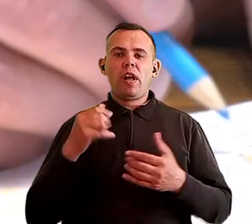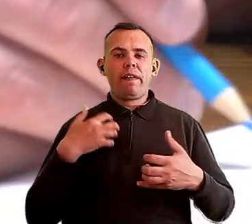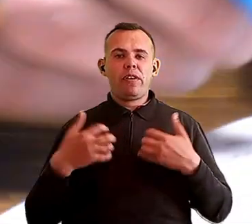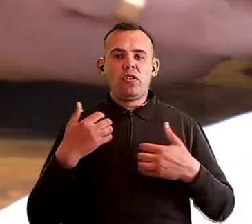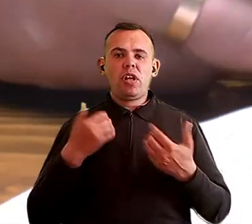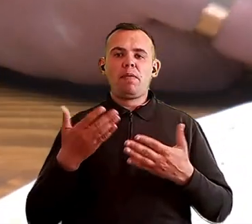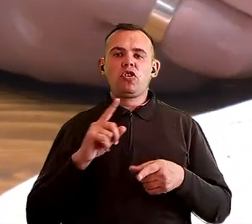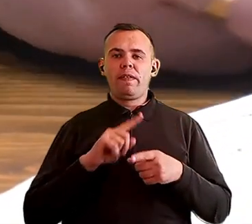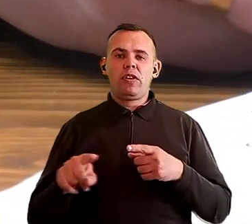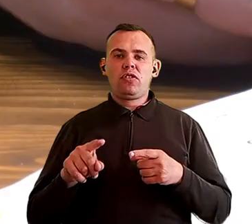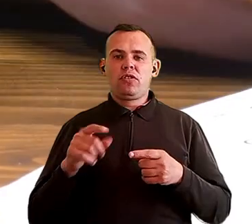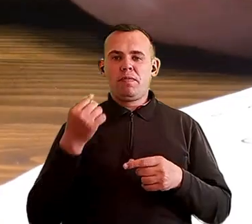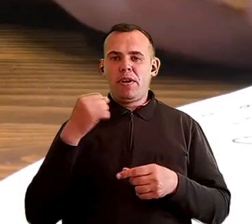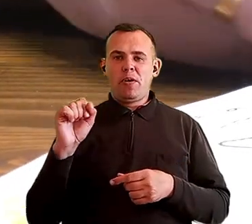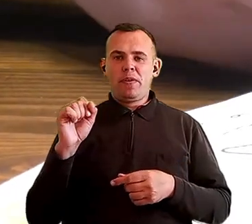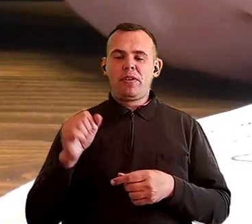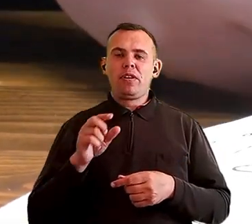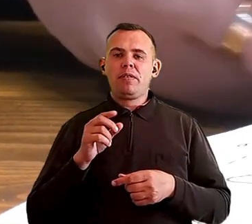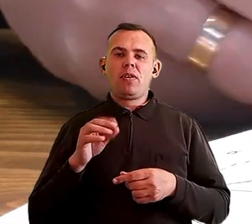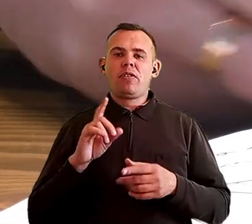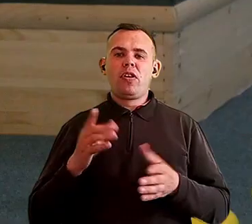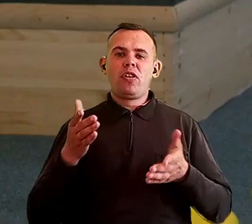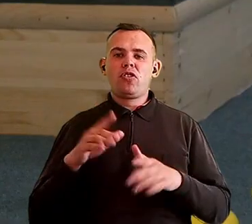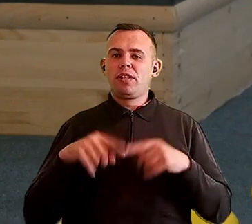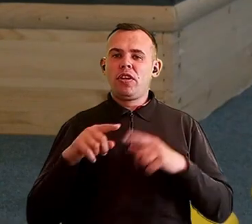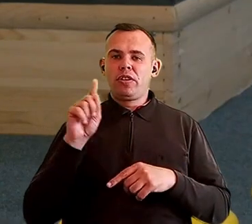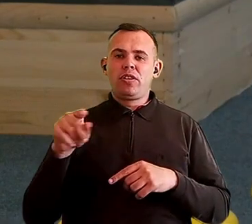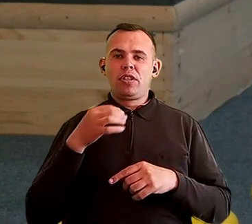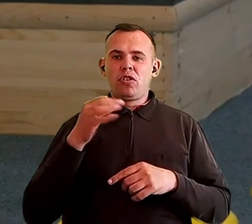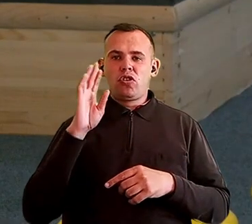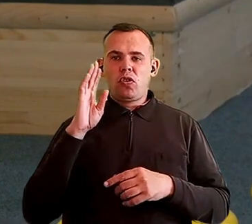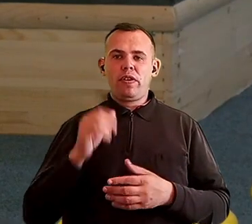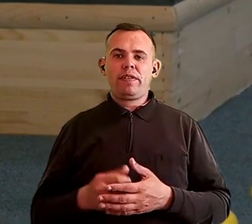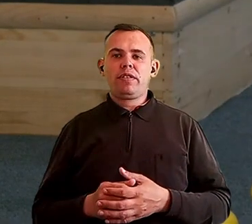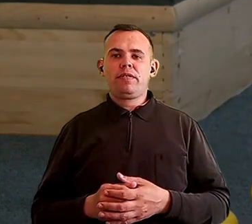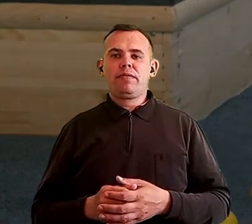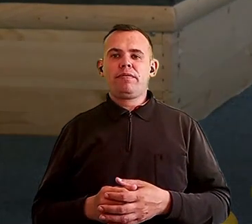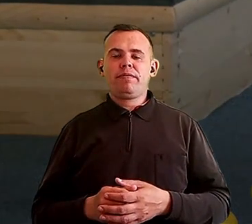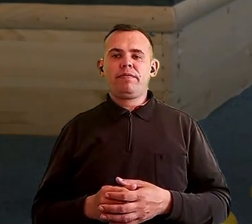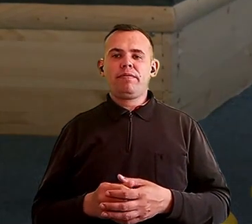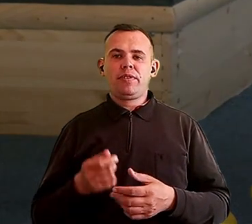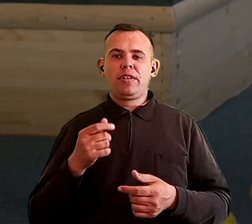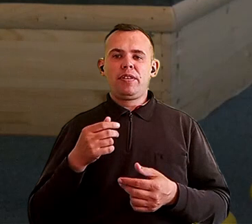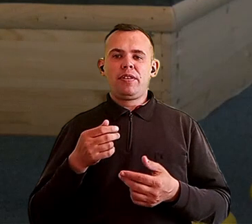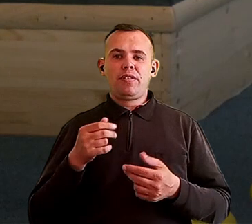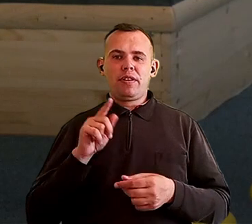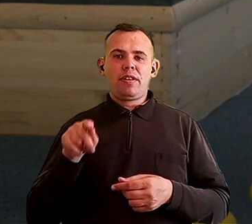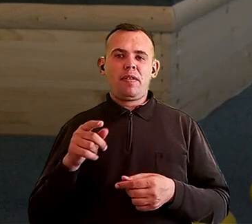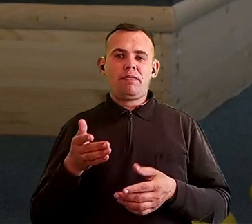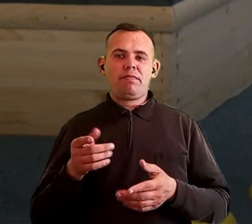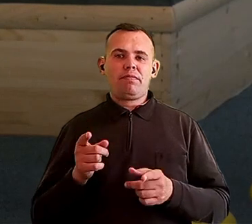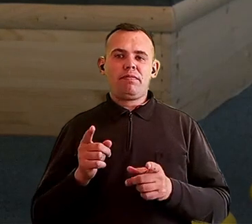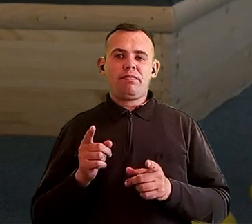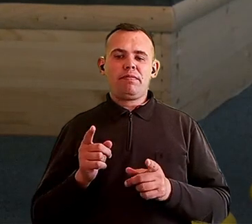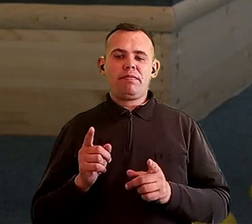настала перемога, бо там лишилися рідні, каже чоловік. І мама каже, моїм батькам вже 74 роки. Вона каже,